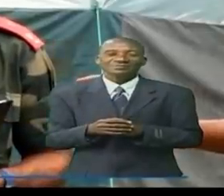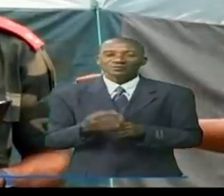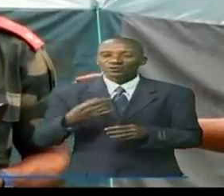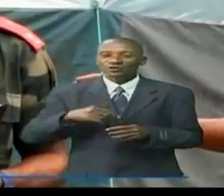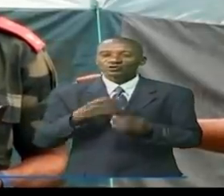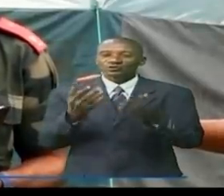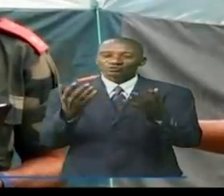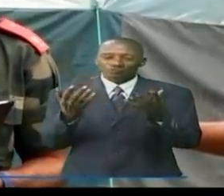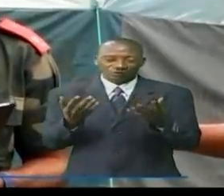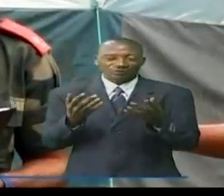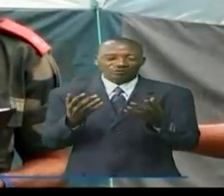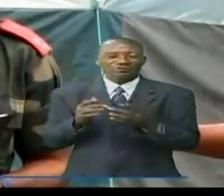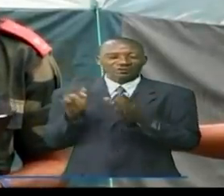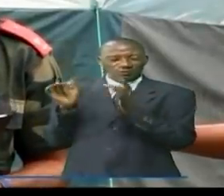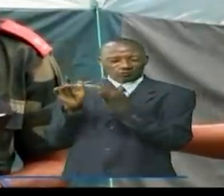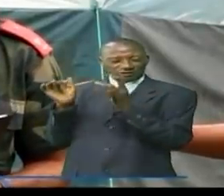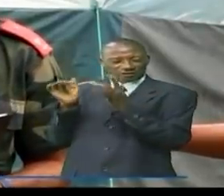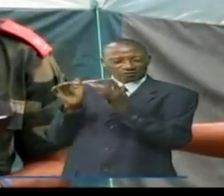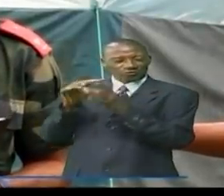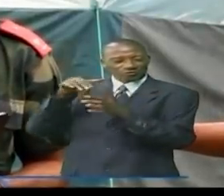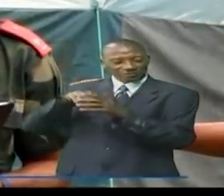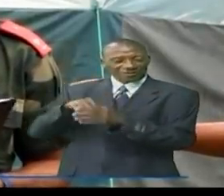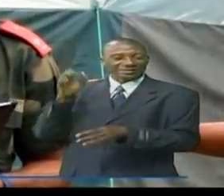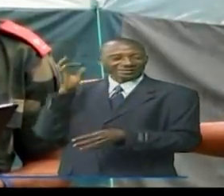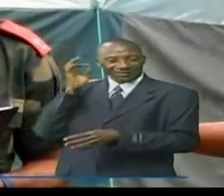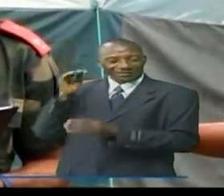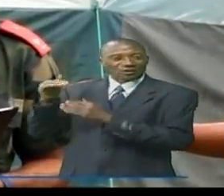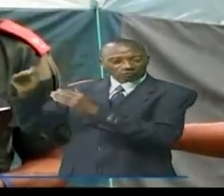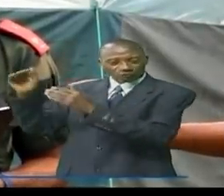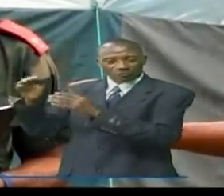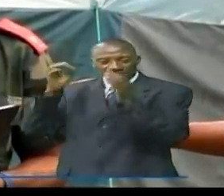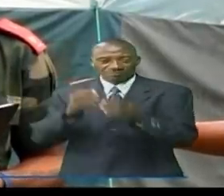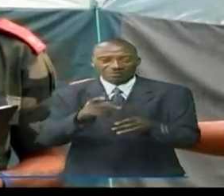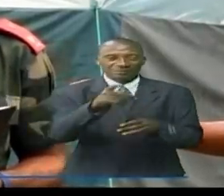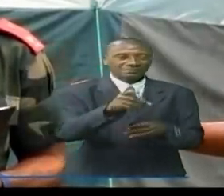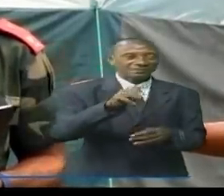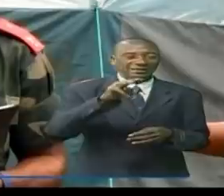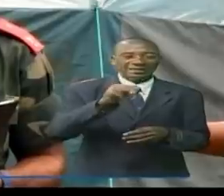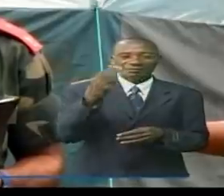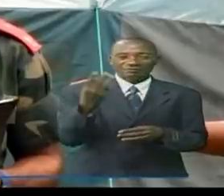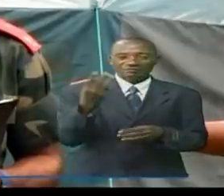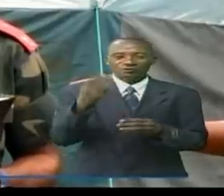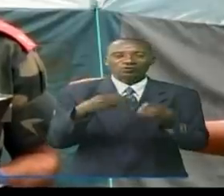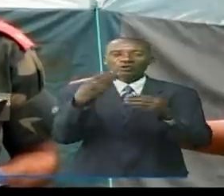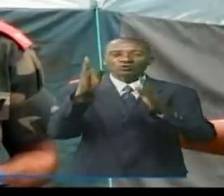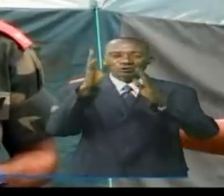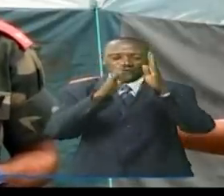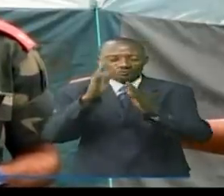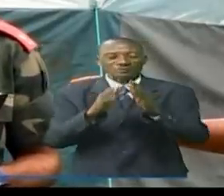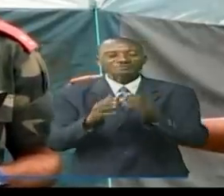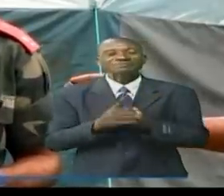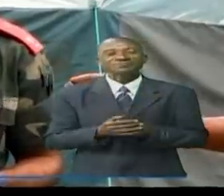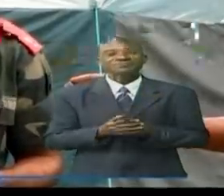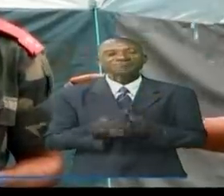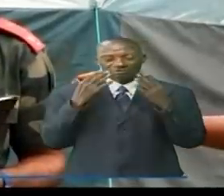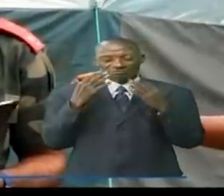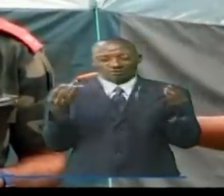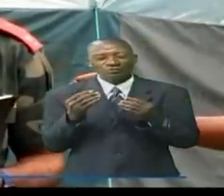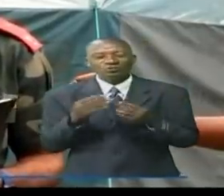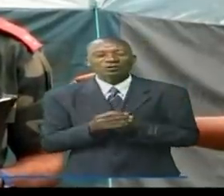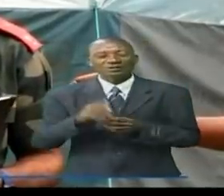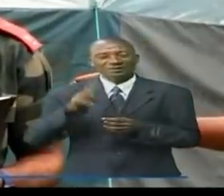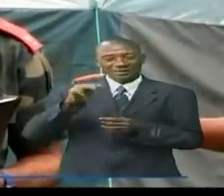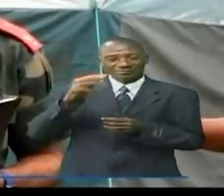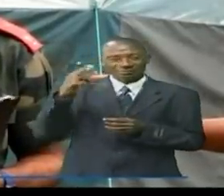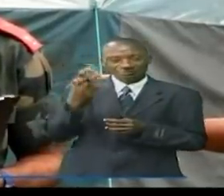des consultations de Nairobi. Face à cette situation et aux intentions bellicistes du M23, les